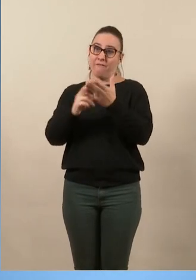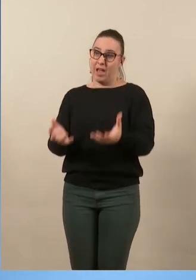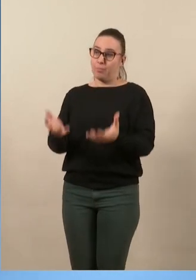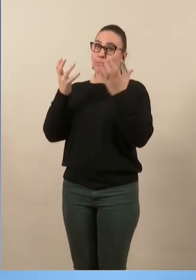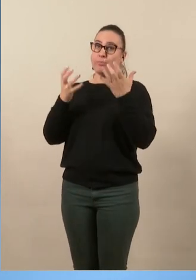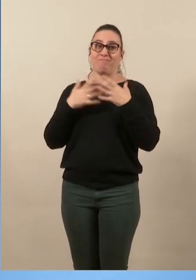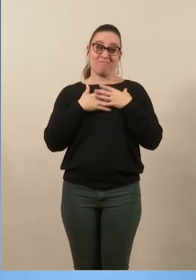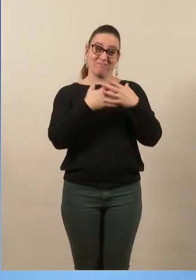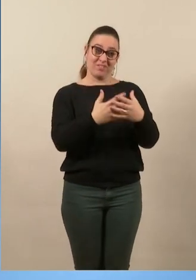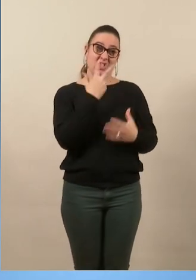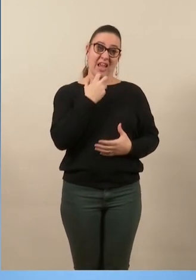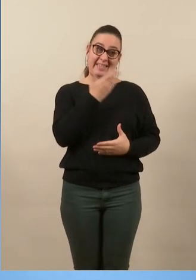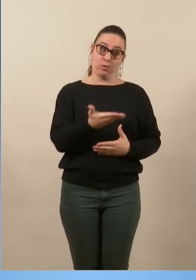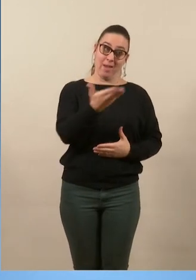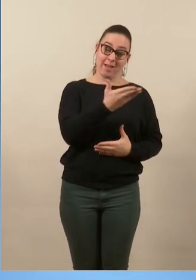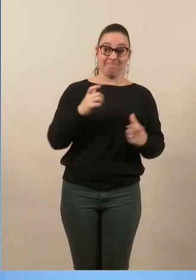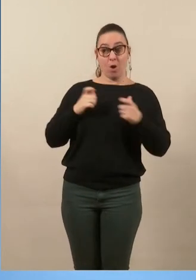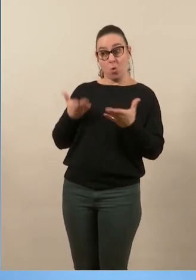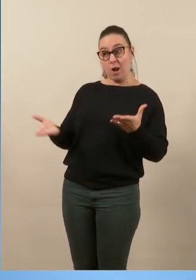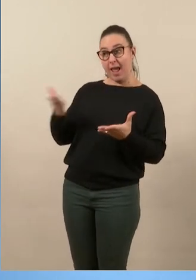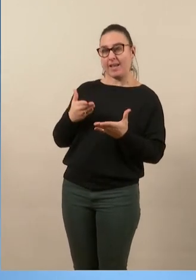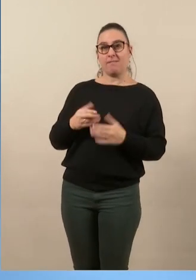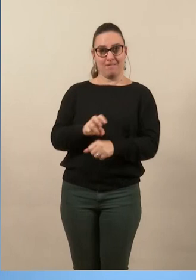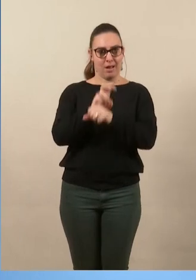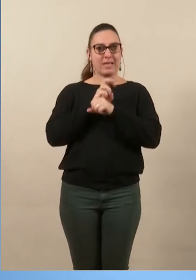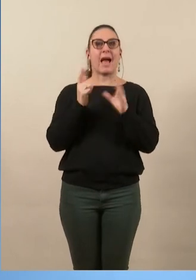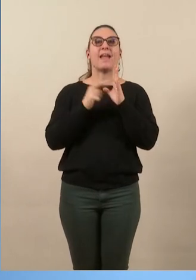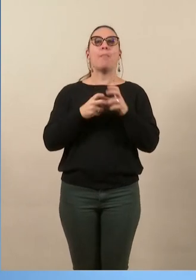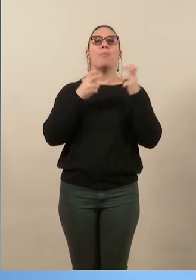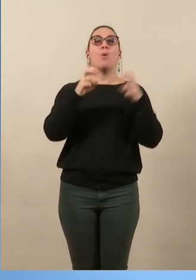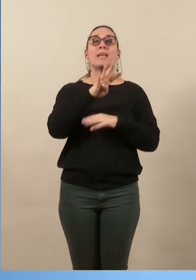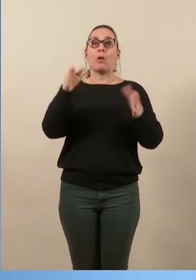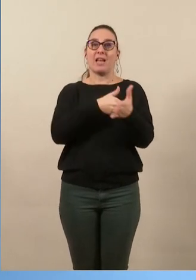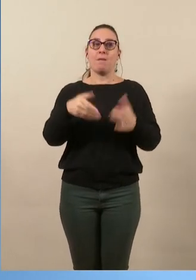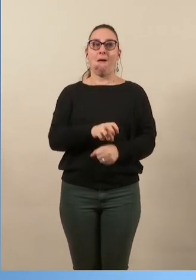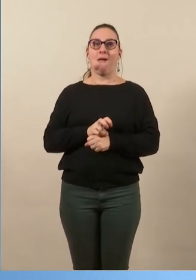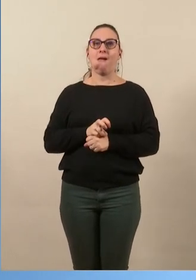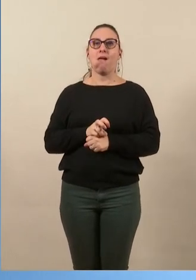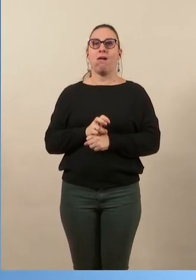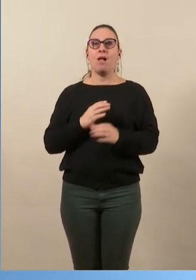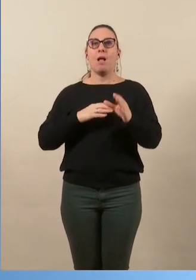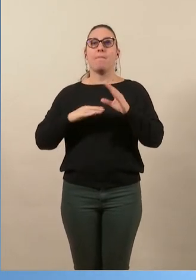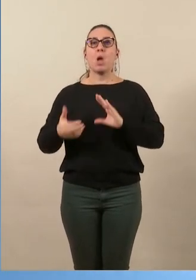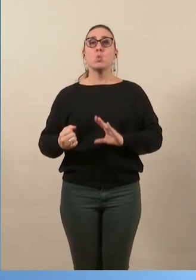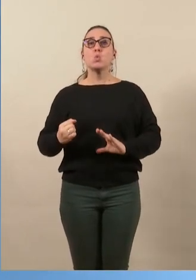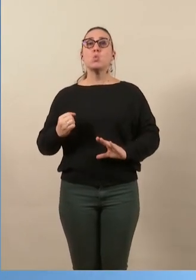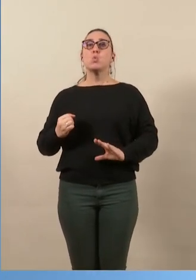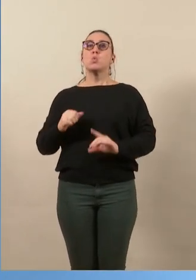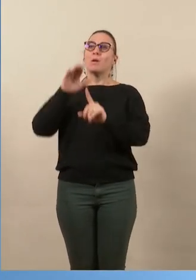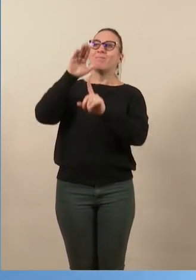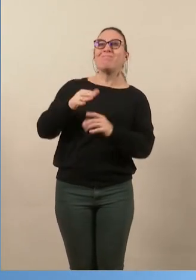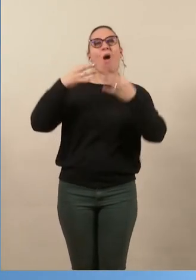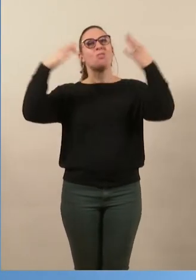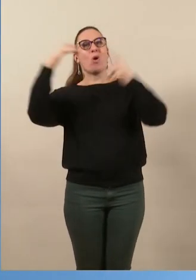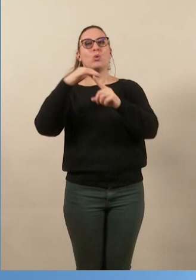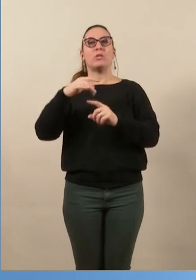concitoyens chers collègues vous gardez les recettes de l'augmentation des impôts 44 millions mais vous réduisez la voilure du bouclier social et climatique et